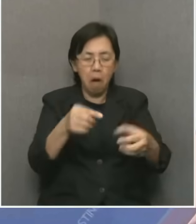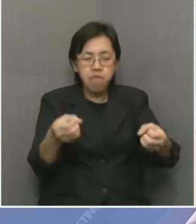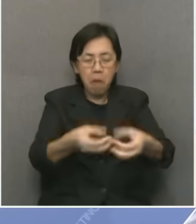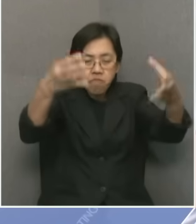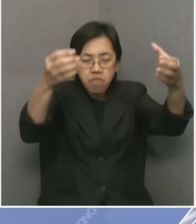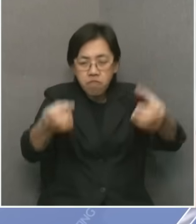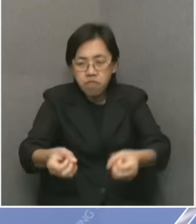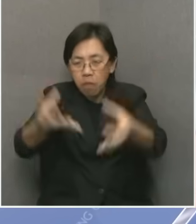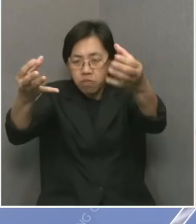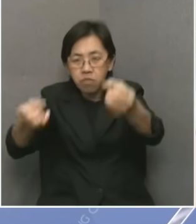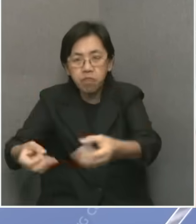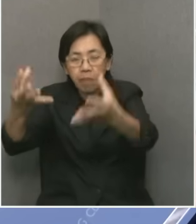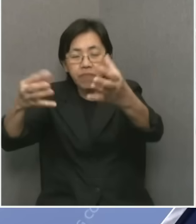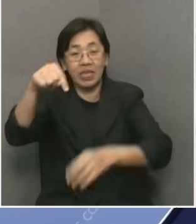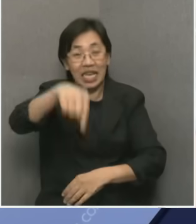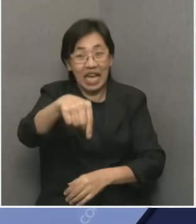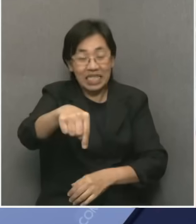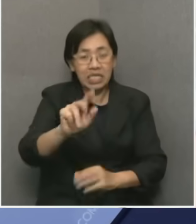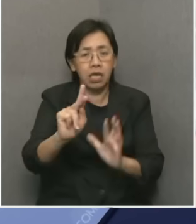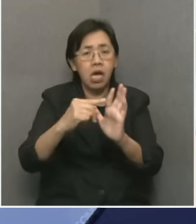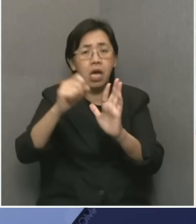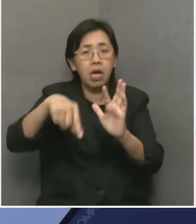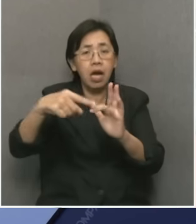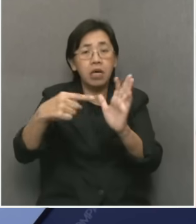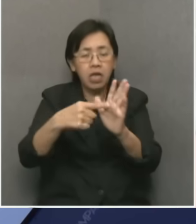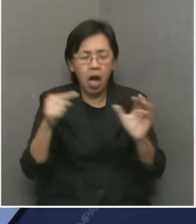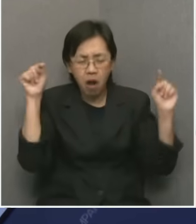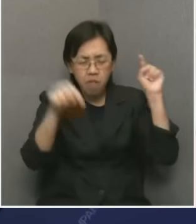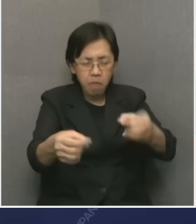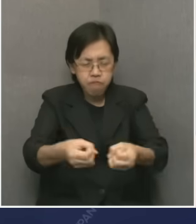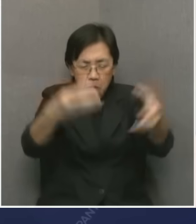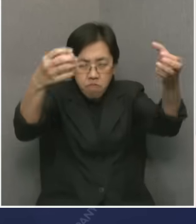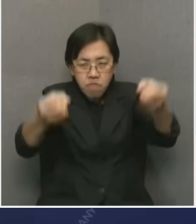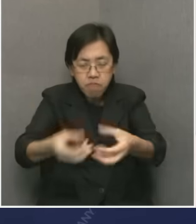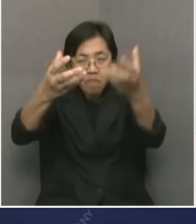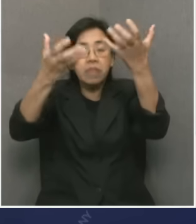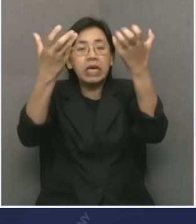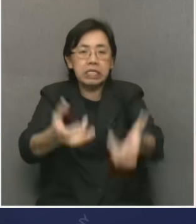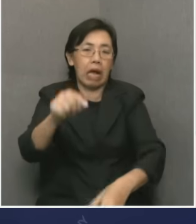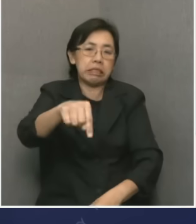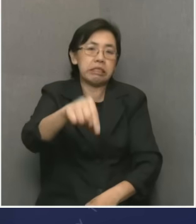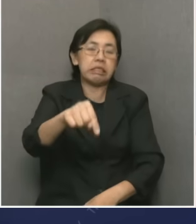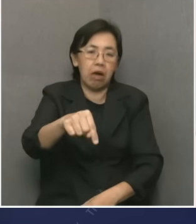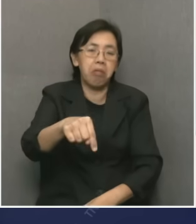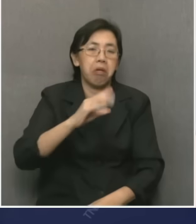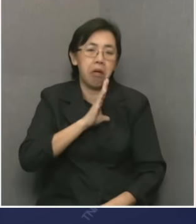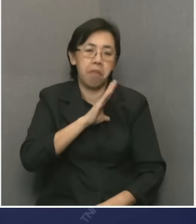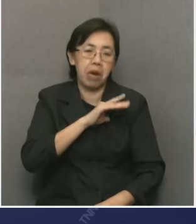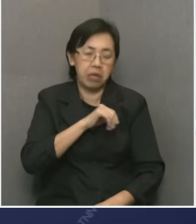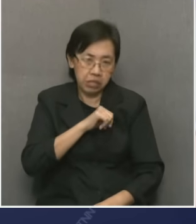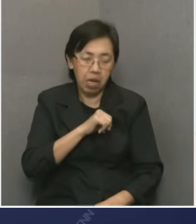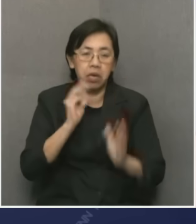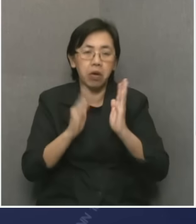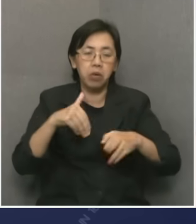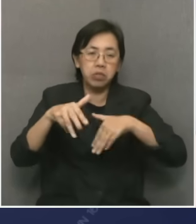ในกาซาเนี่ยนะฮะความสูญเสียมันก็จะไปหนักทางฝั่งของปาเลสไตน์ตัวเลขอะไร